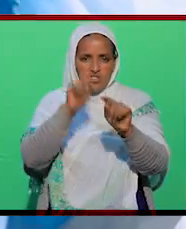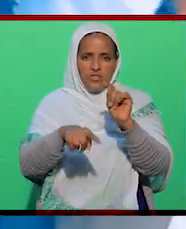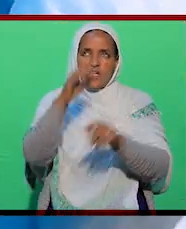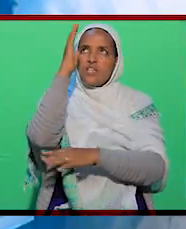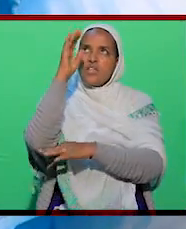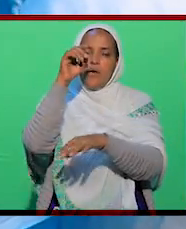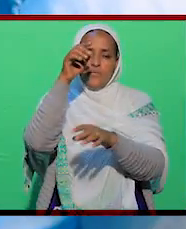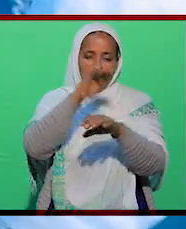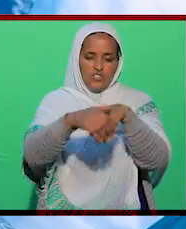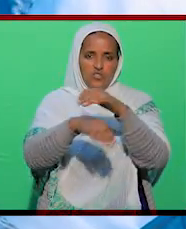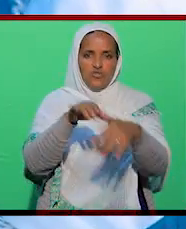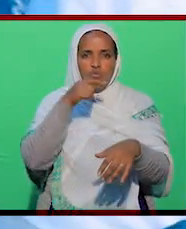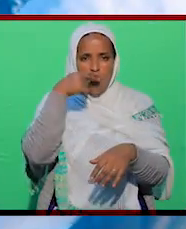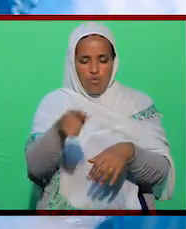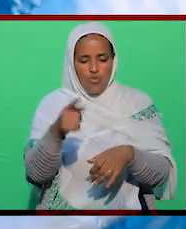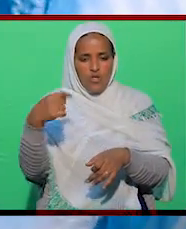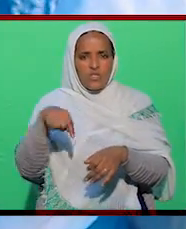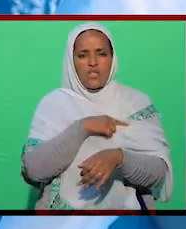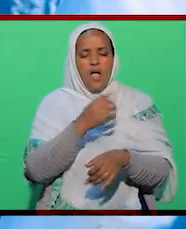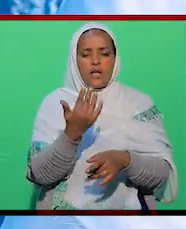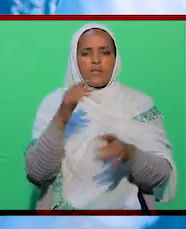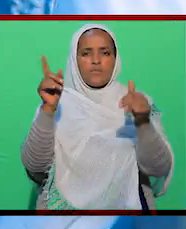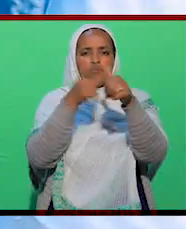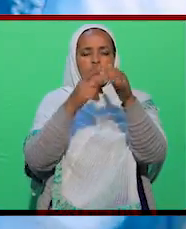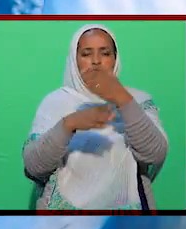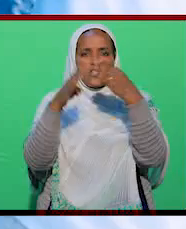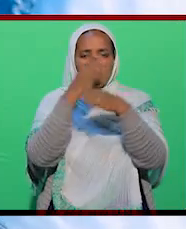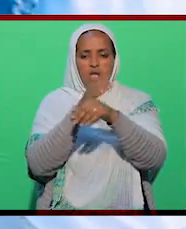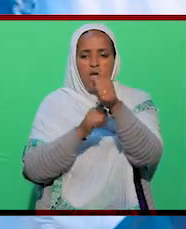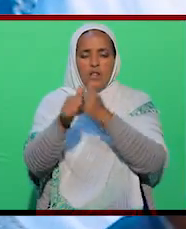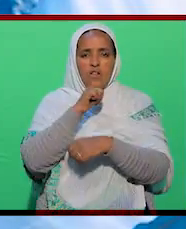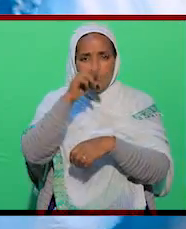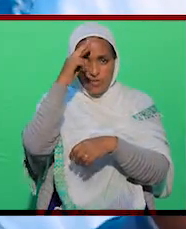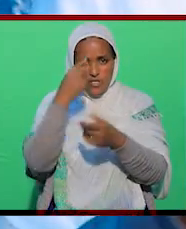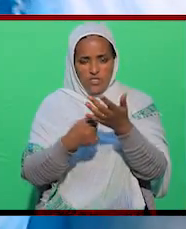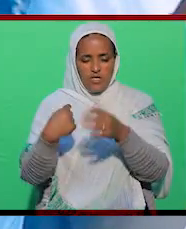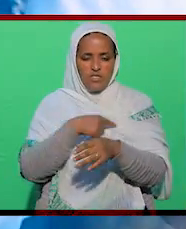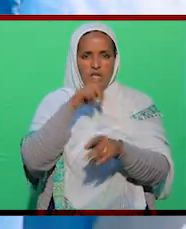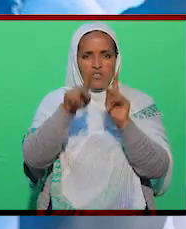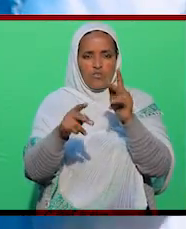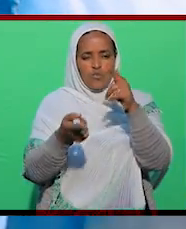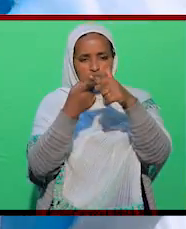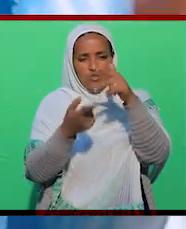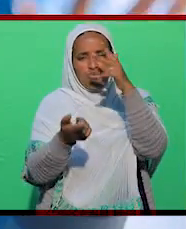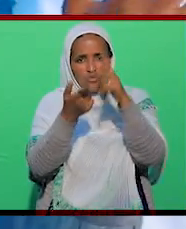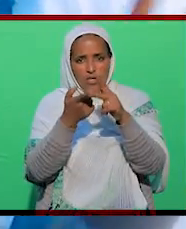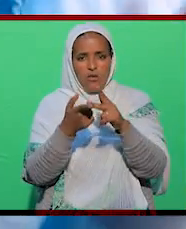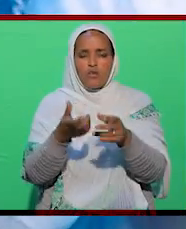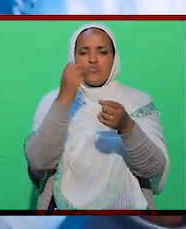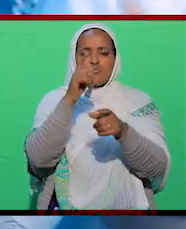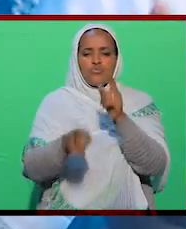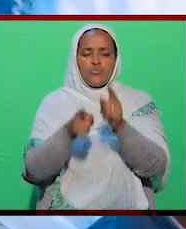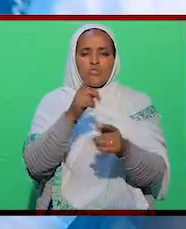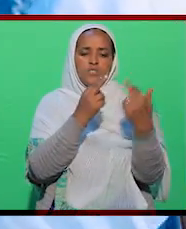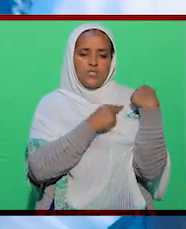አንችልም፣ ይሄ እግዚአብሔር ጣት ነው አሉ ይላል። ስለዚህ አሁን እኛ ገና የመጀመሪያውን ደረጃ ስላላለፍ ነው ነው እንጂ እኛ ሁለተኛም ሶስተኛም ሰይጣን ብዙ